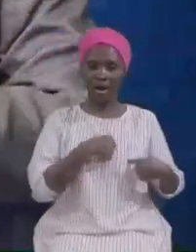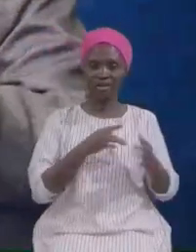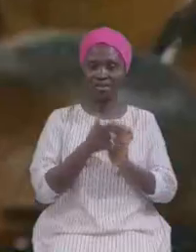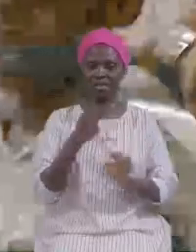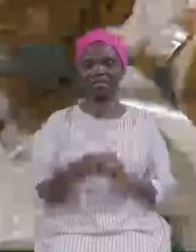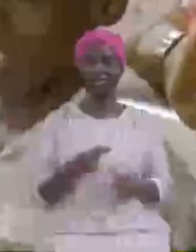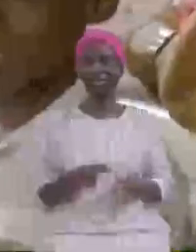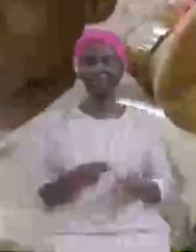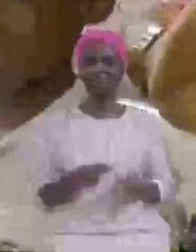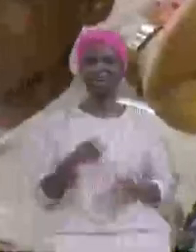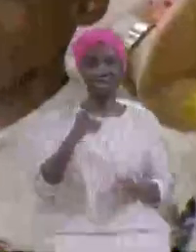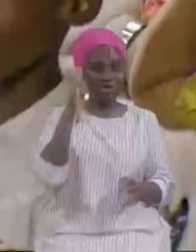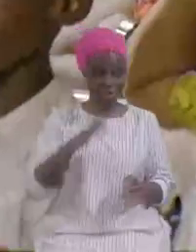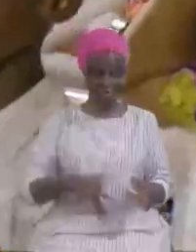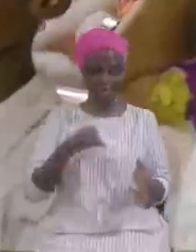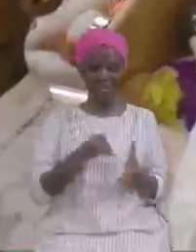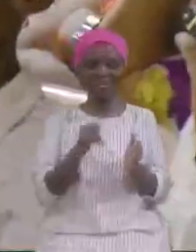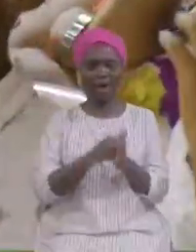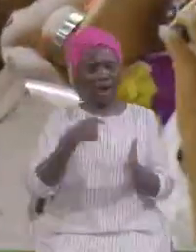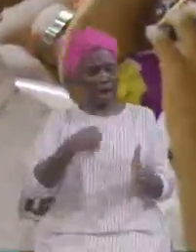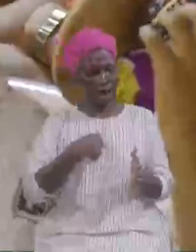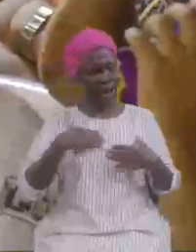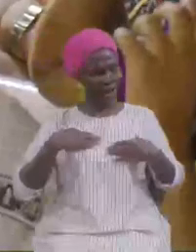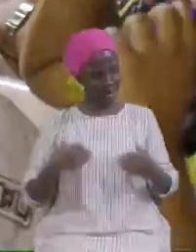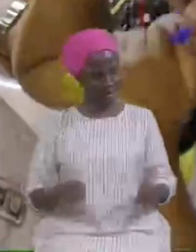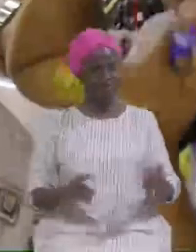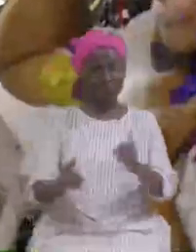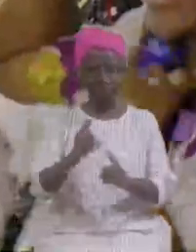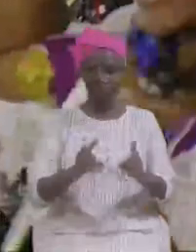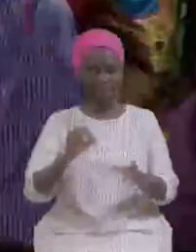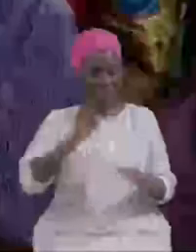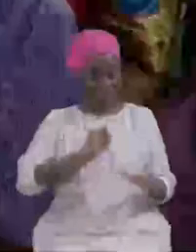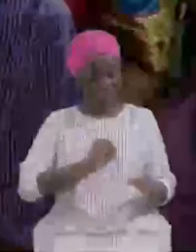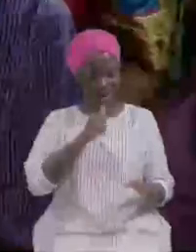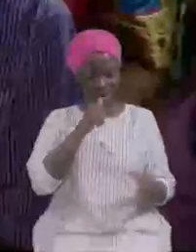le sentir que je suis guéri. Je suis guéri